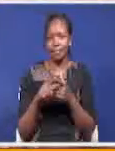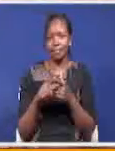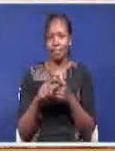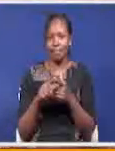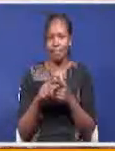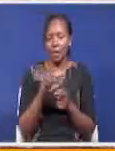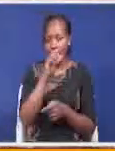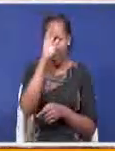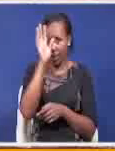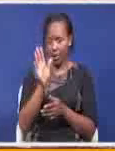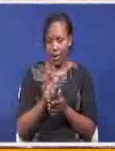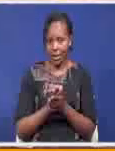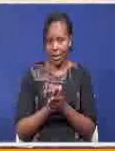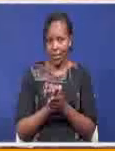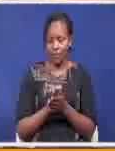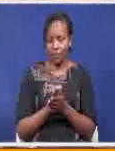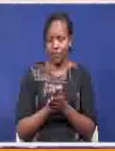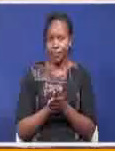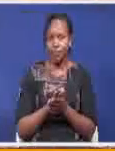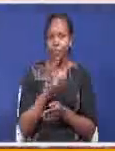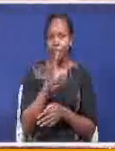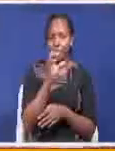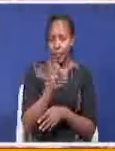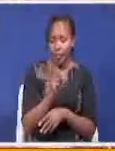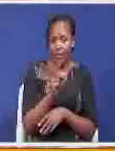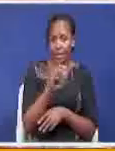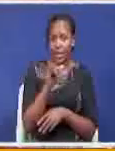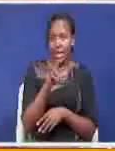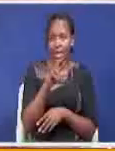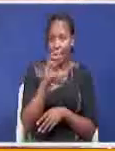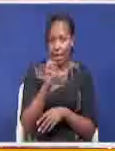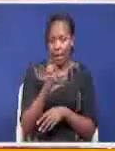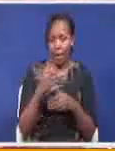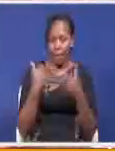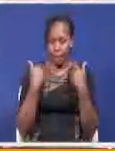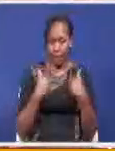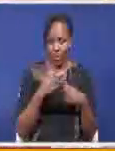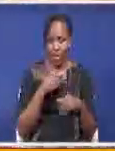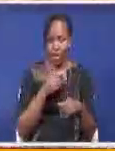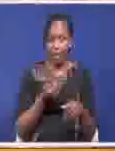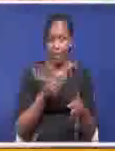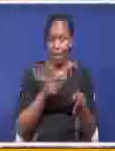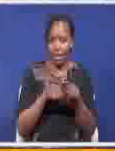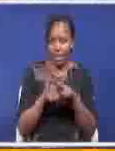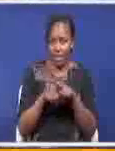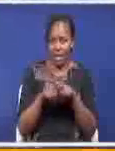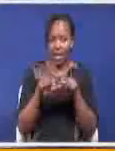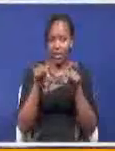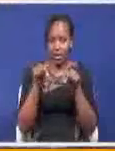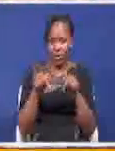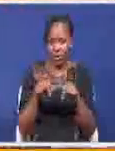rau ya Kithurwa ngiru mwamu ye handu wakani igo ginua Kithure mwaru ngaru ninde gina mwanake emunde Kithure arara